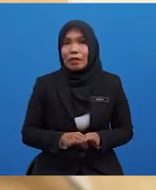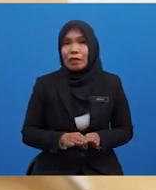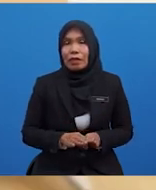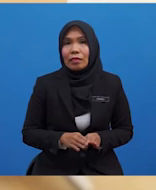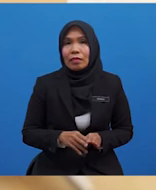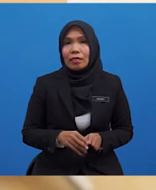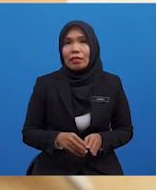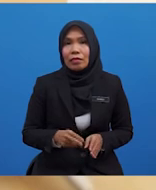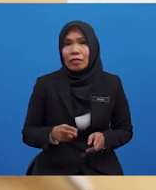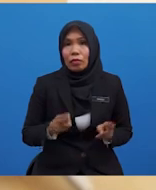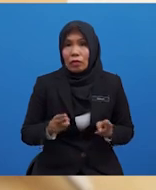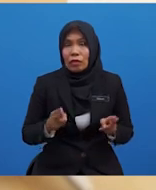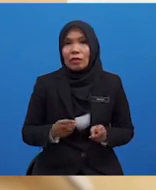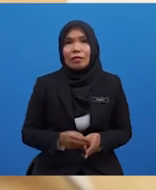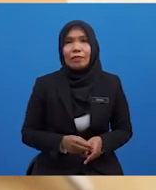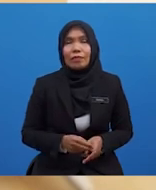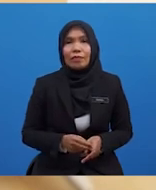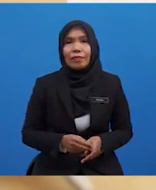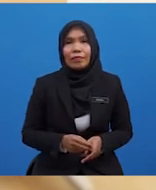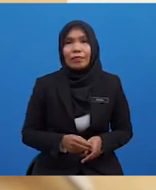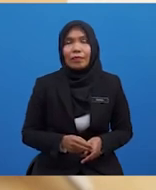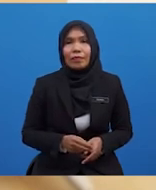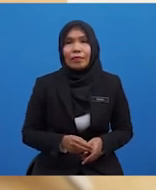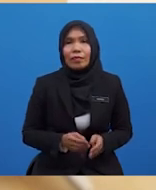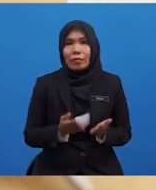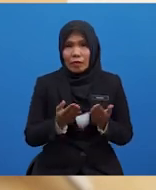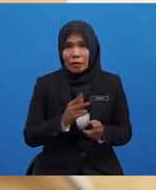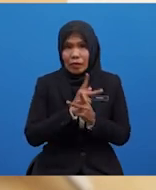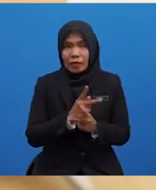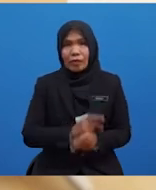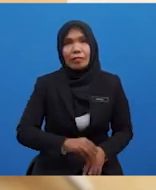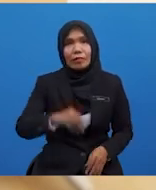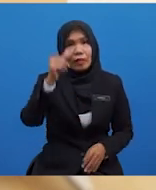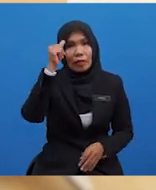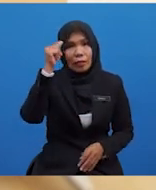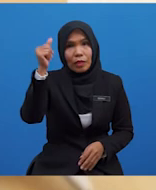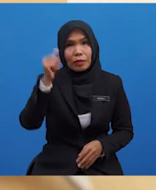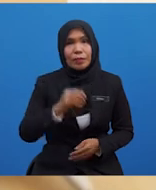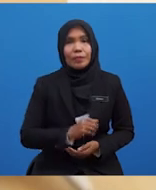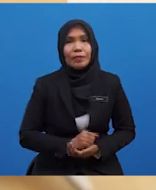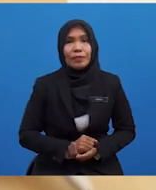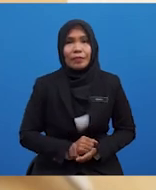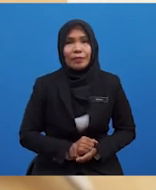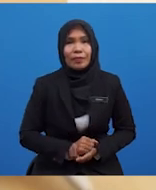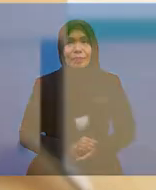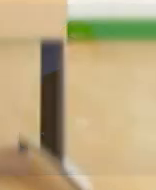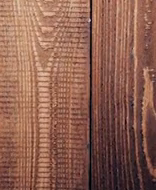diri, hiasi peribadi. Sekian, terima kasih. Assalamualaikum.